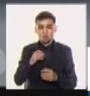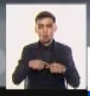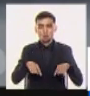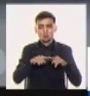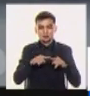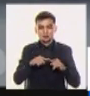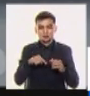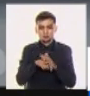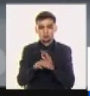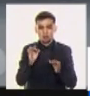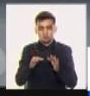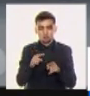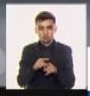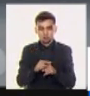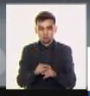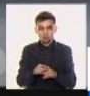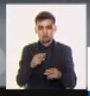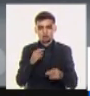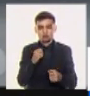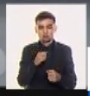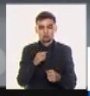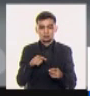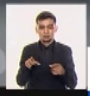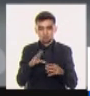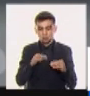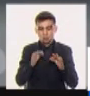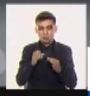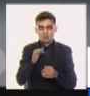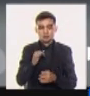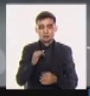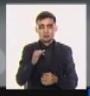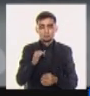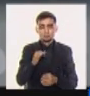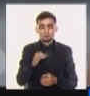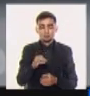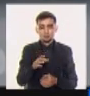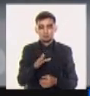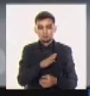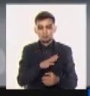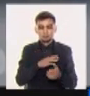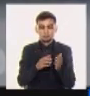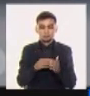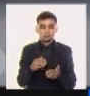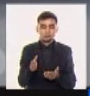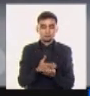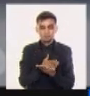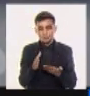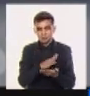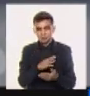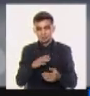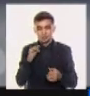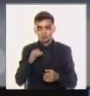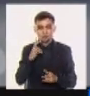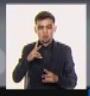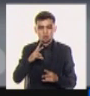норматив, это железный норматив. Вы поняли, да? Были откаты, были левые, все такое. Никто